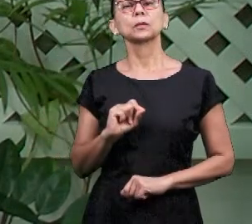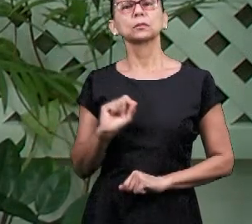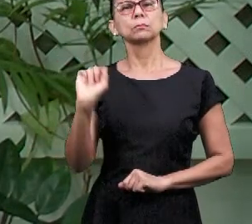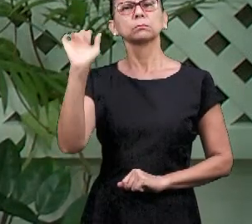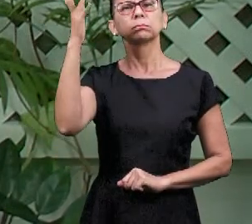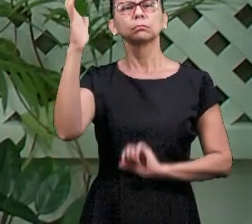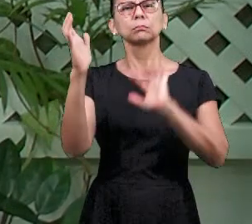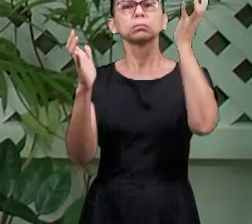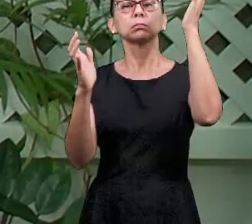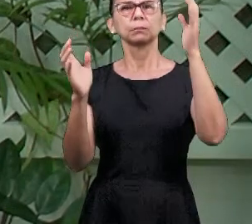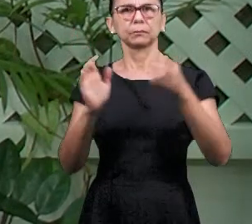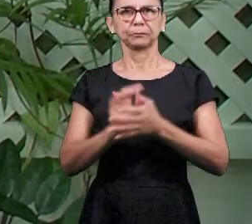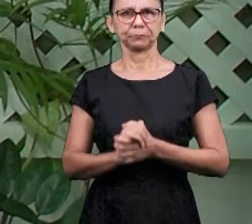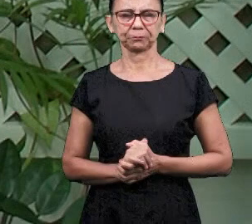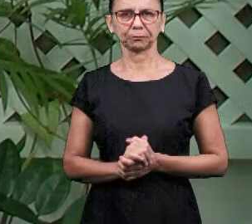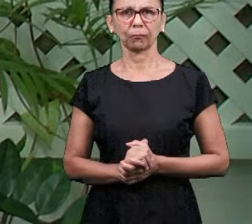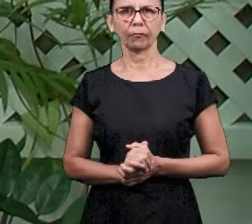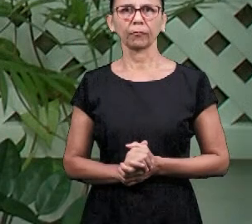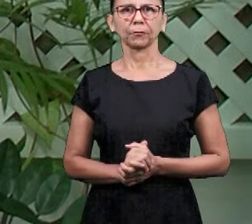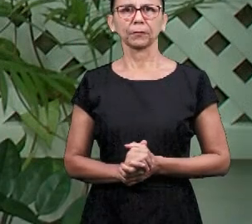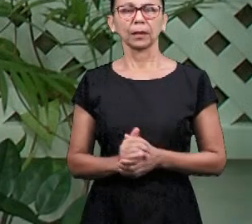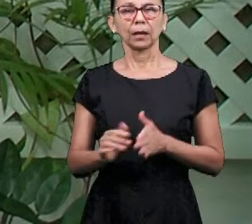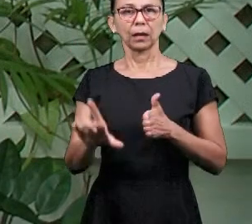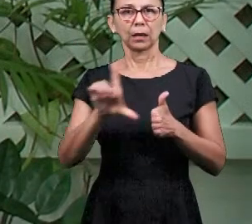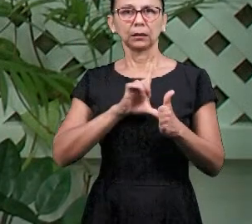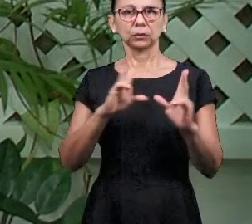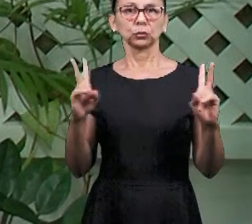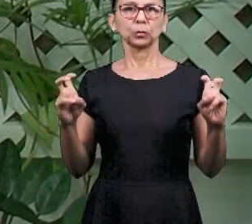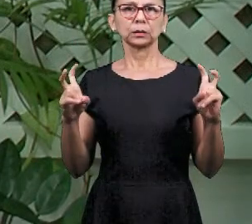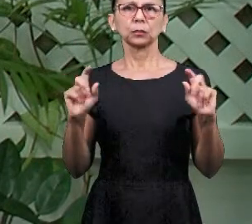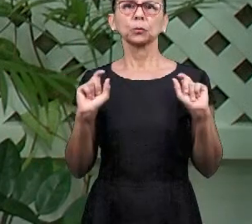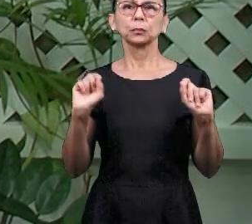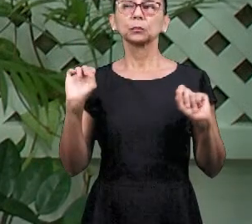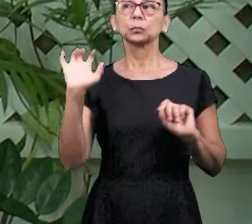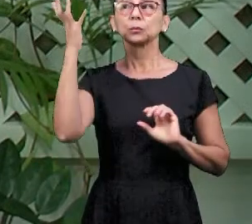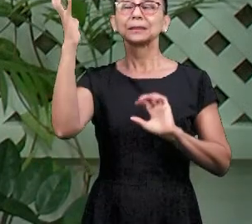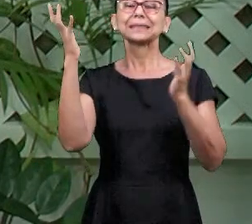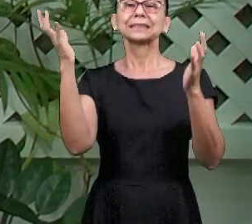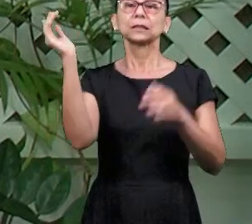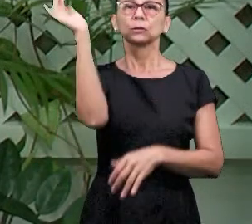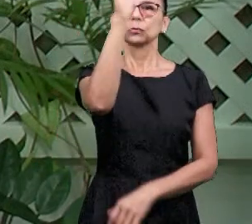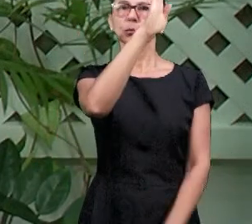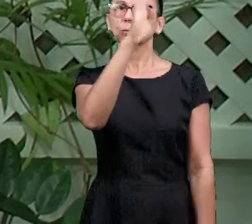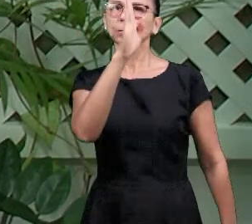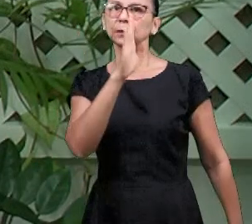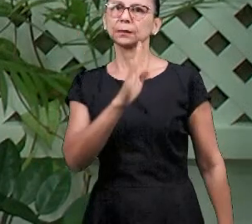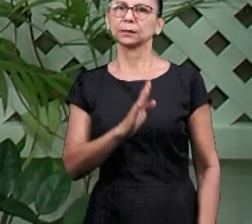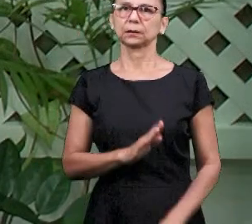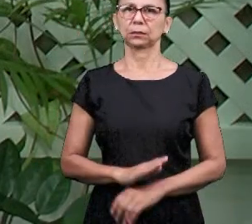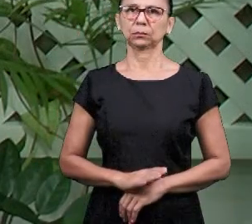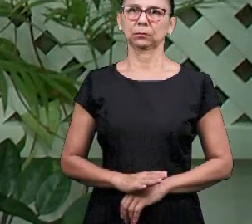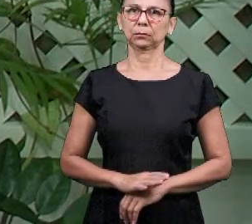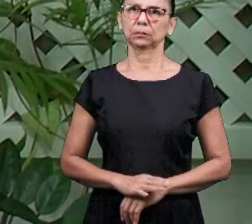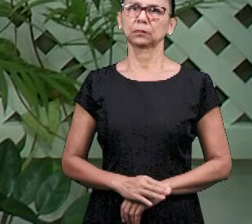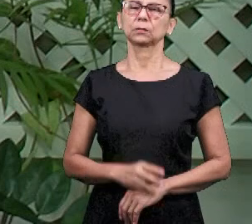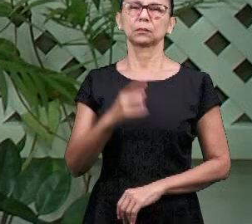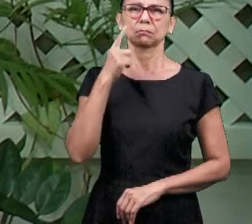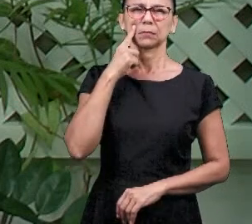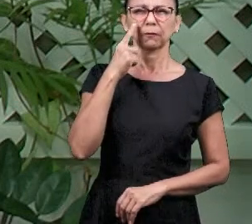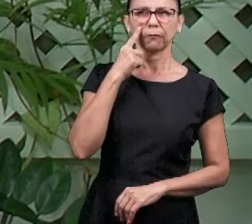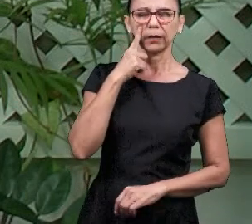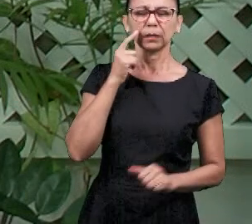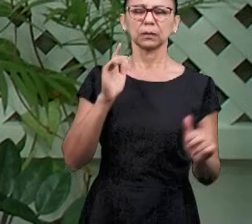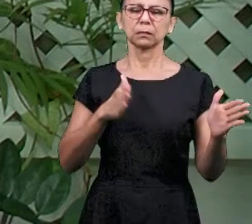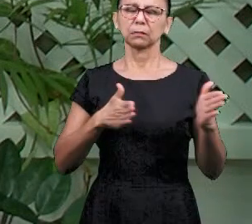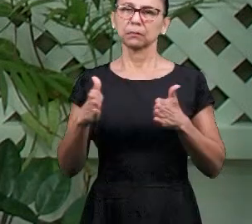petit coiffure ici, mais je pense que même comme ça, je ne vais pas arriver à ta classe de